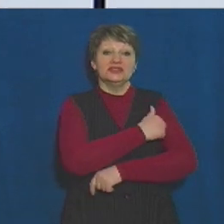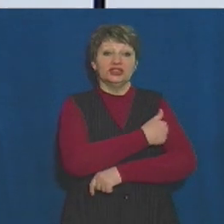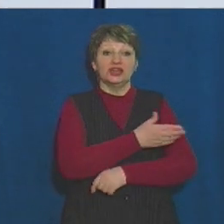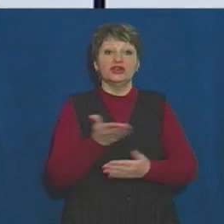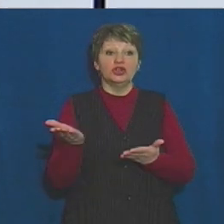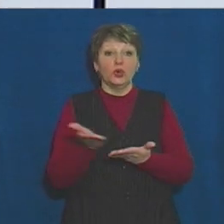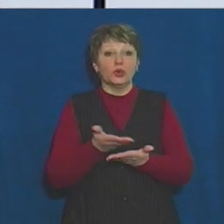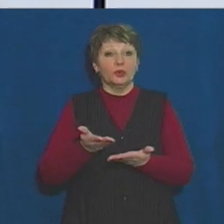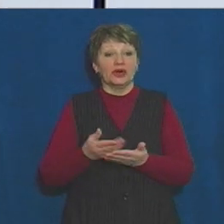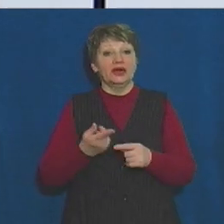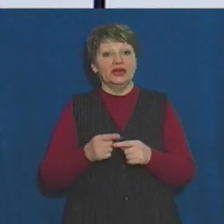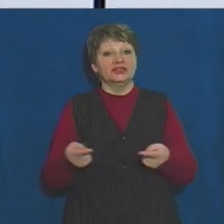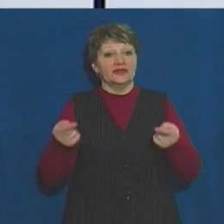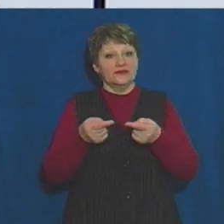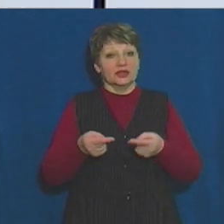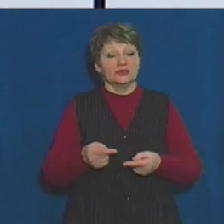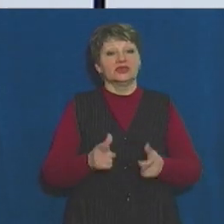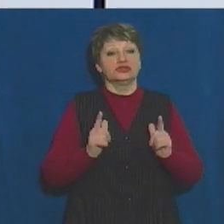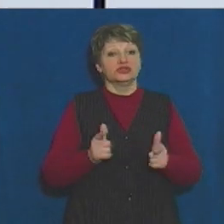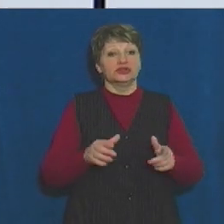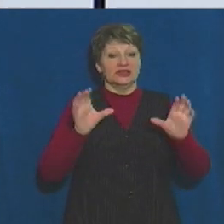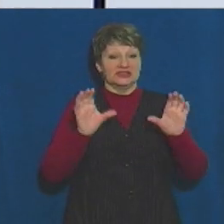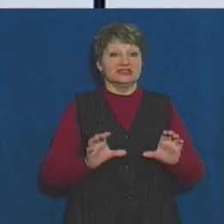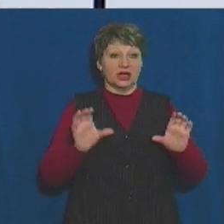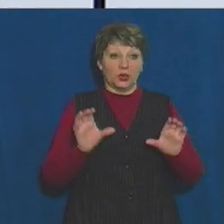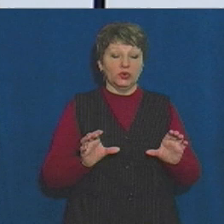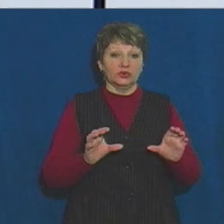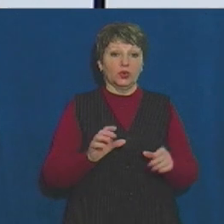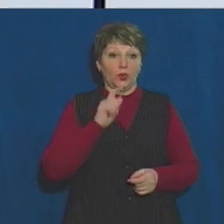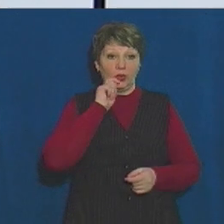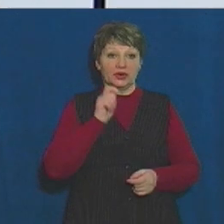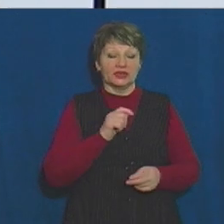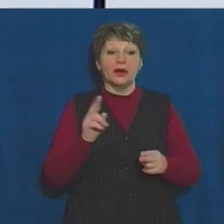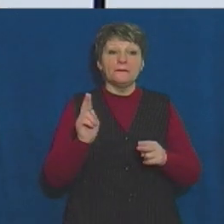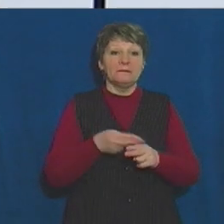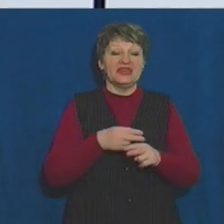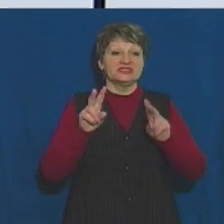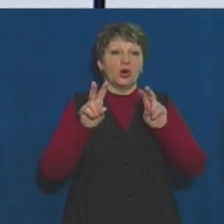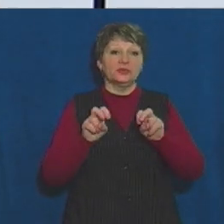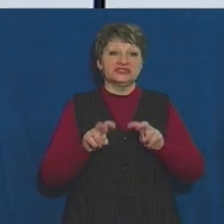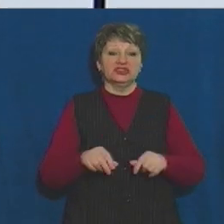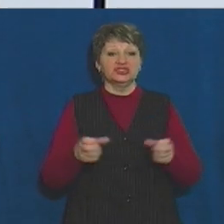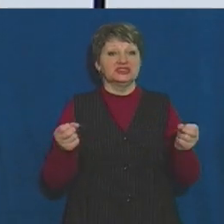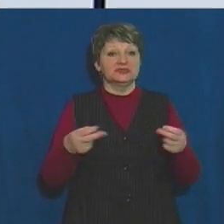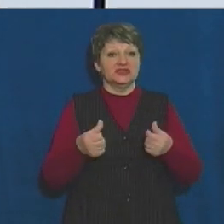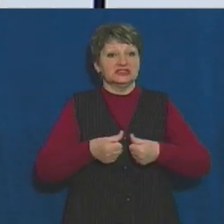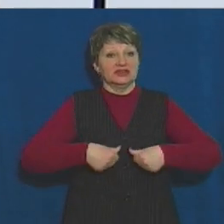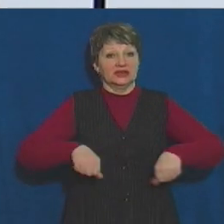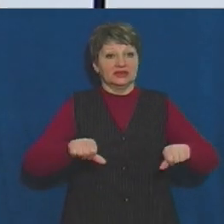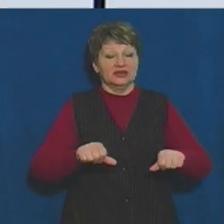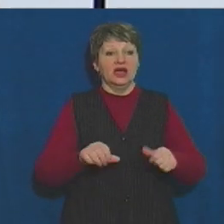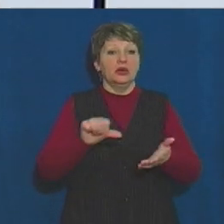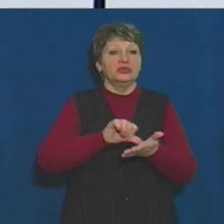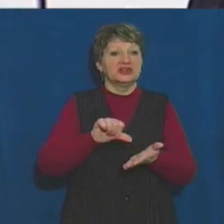тут, відповідно до чинного законодавства санітарних прав в лісах України, без обстеження спеціальної комісії представників лісозахисного